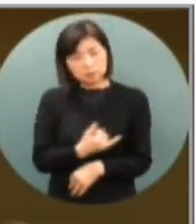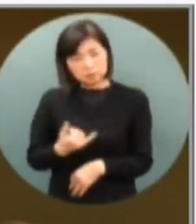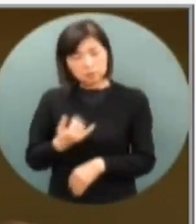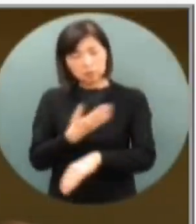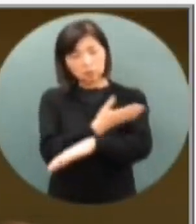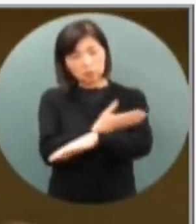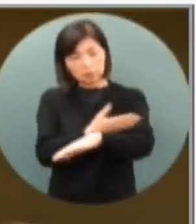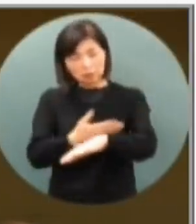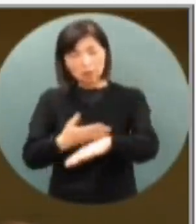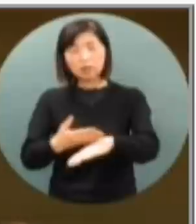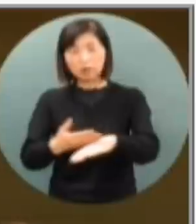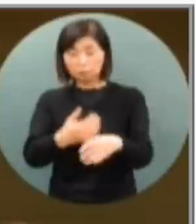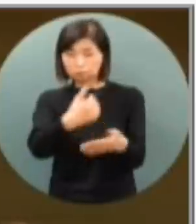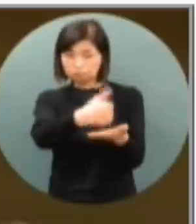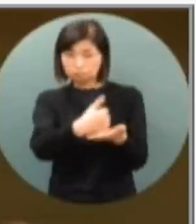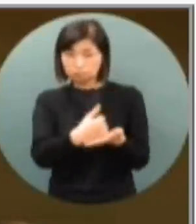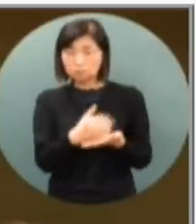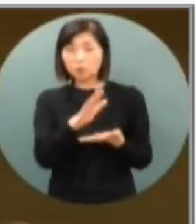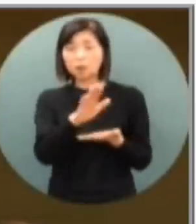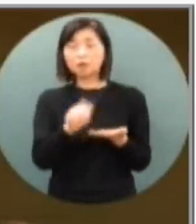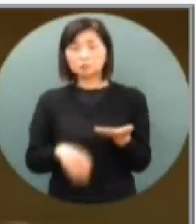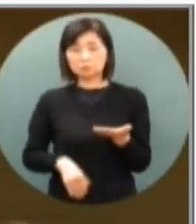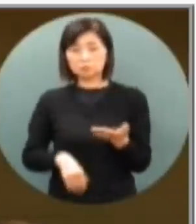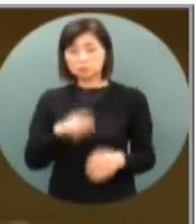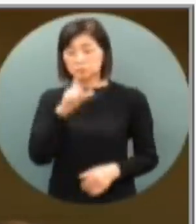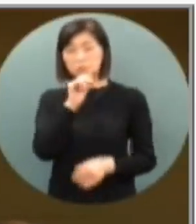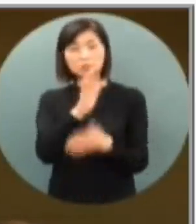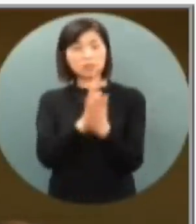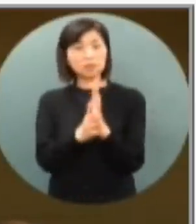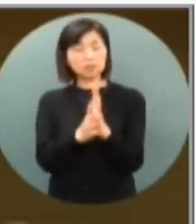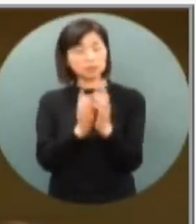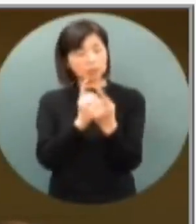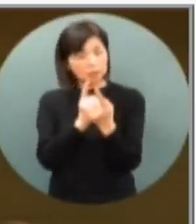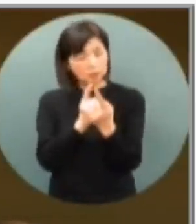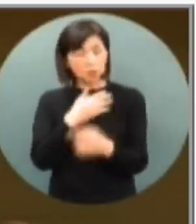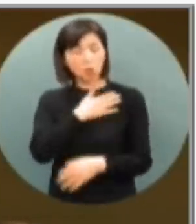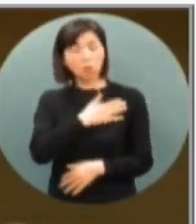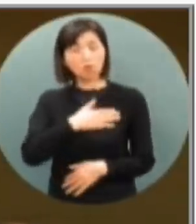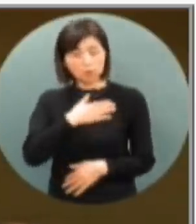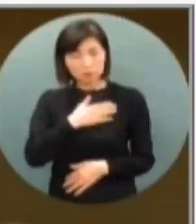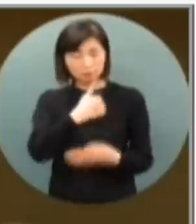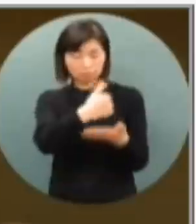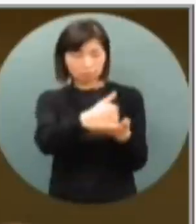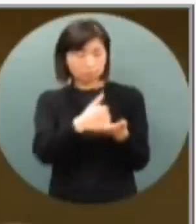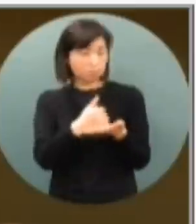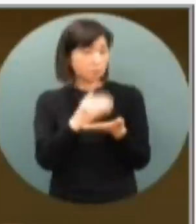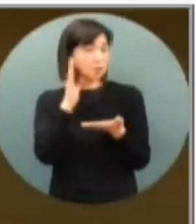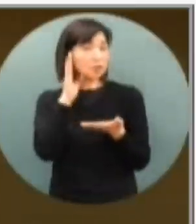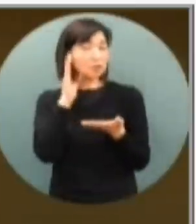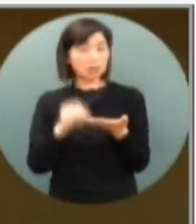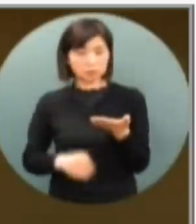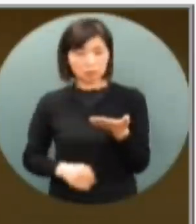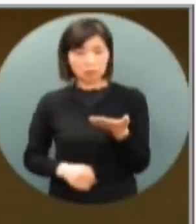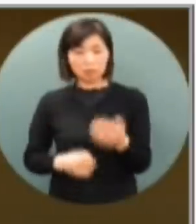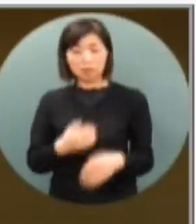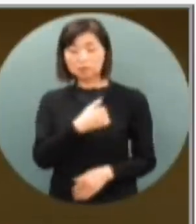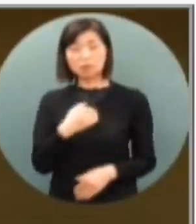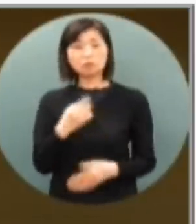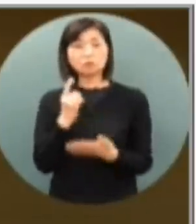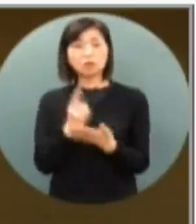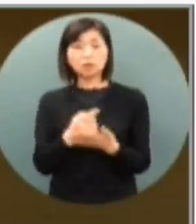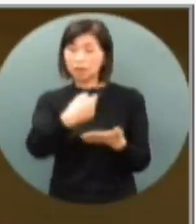し、鳥取県に対する思いなどについてもしっかりとお話をお聞きしました。そういった中でできる限りニーズにお答えしたいということ